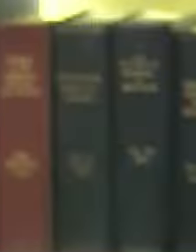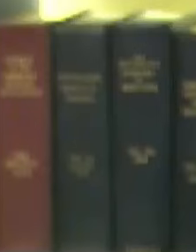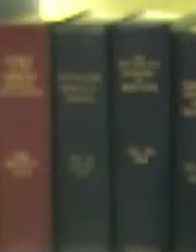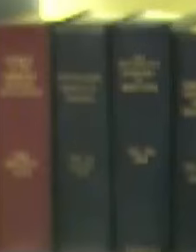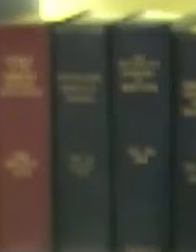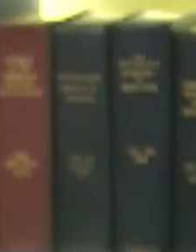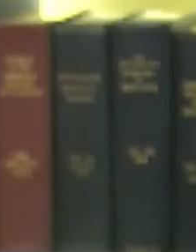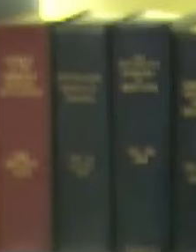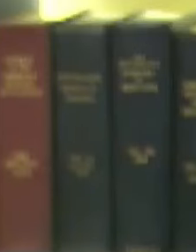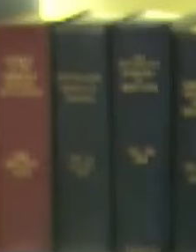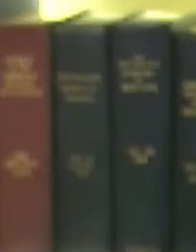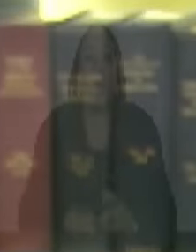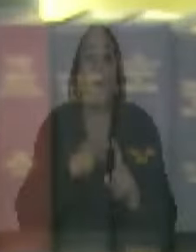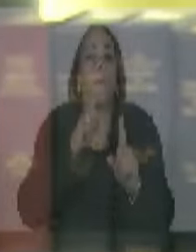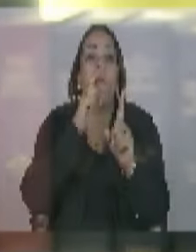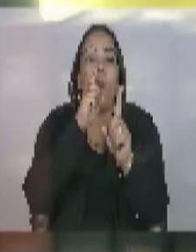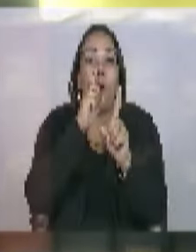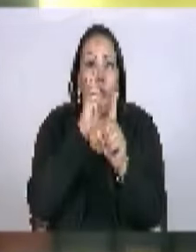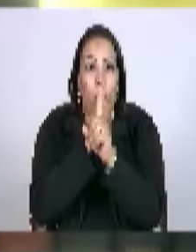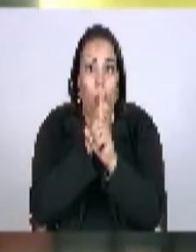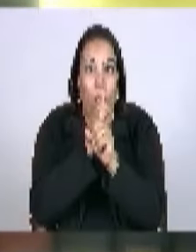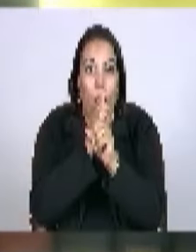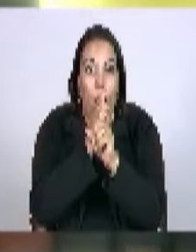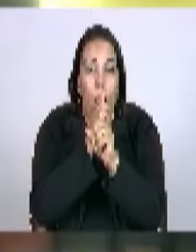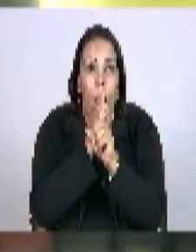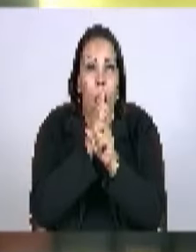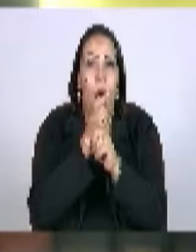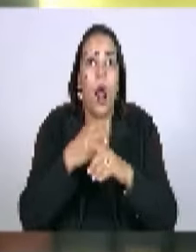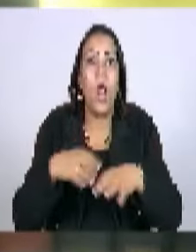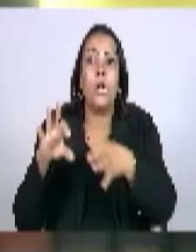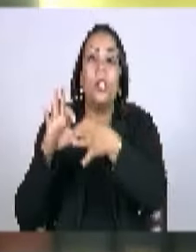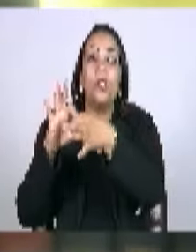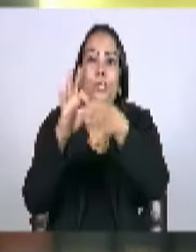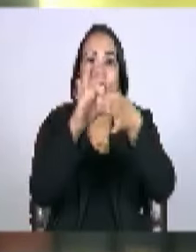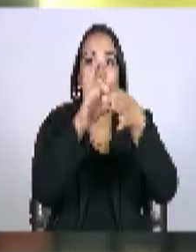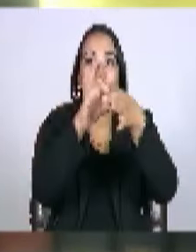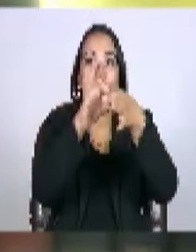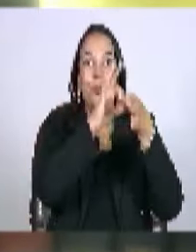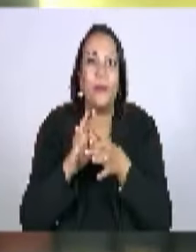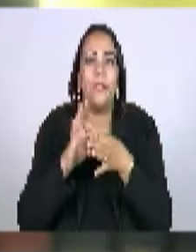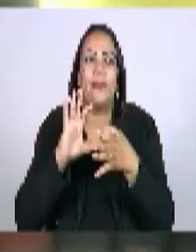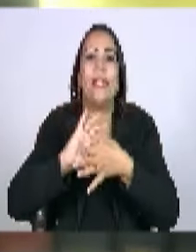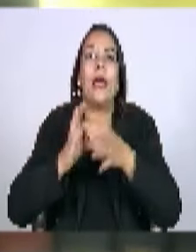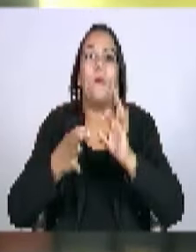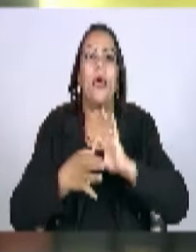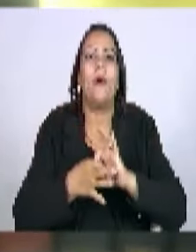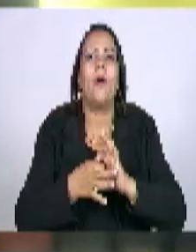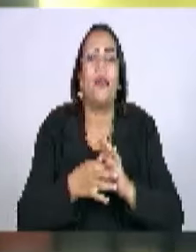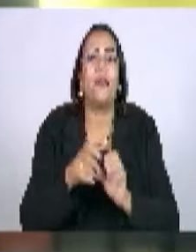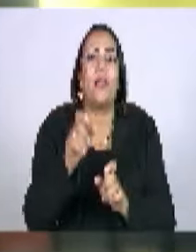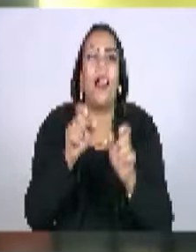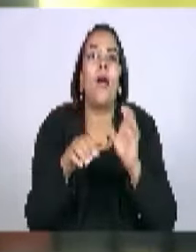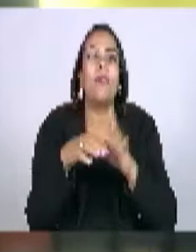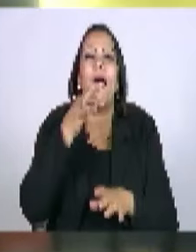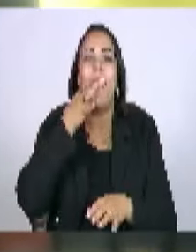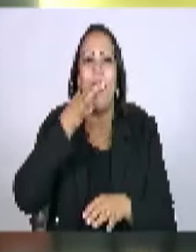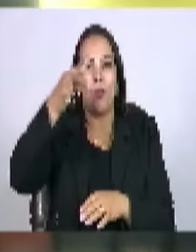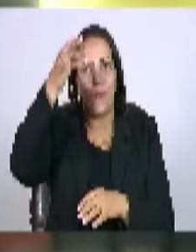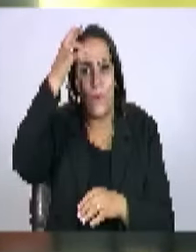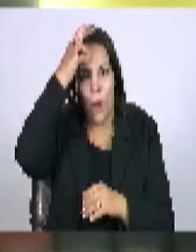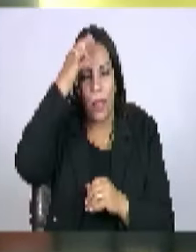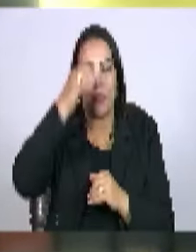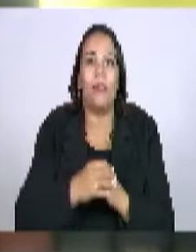الحلقه ملتقى التشبيك الجمعيات الاهليه ده كان عنوان